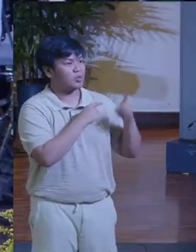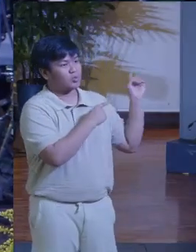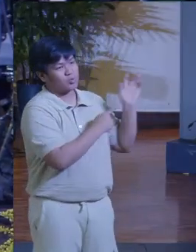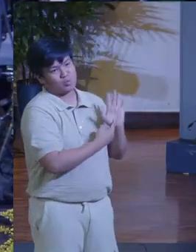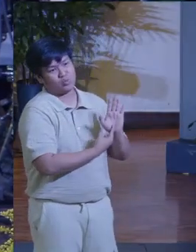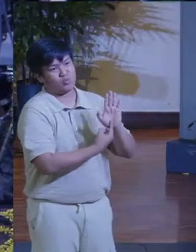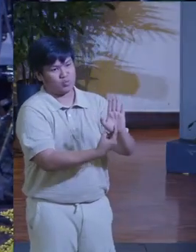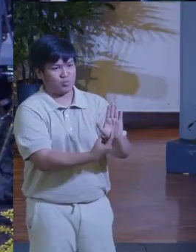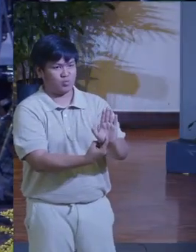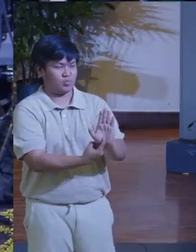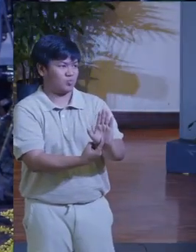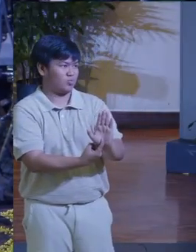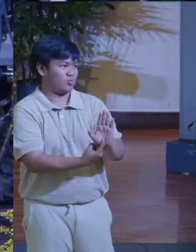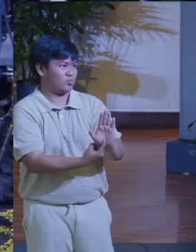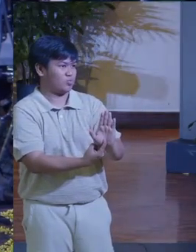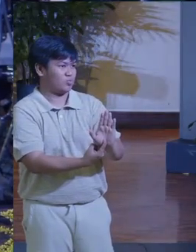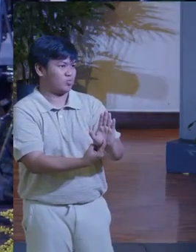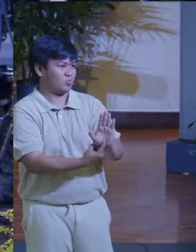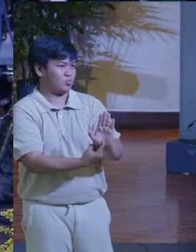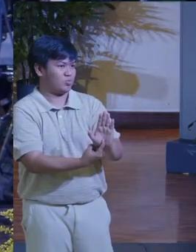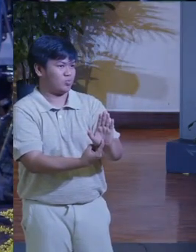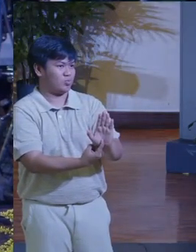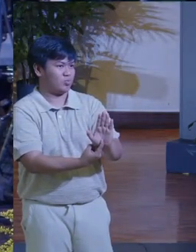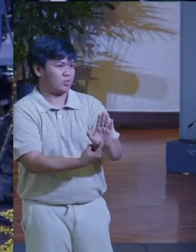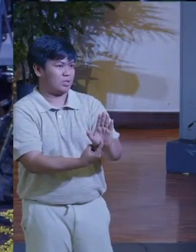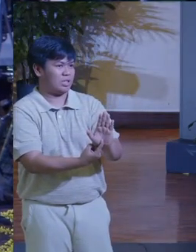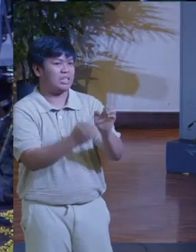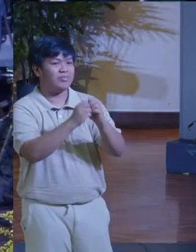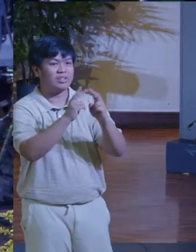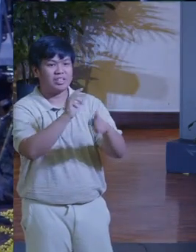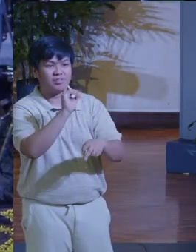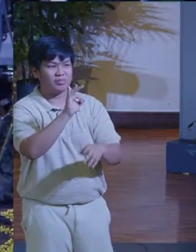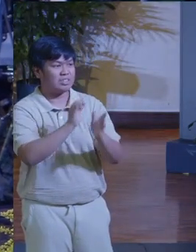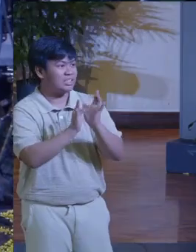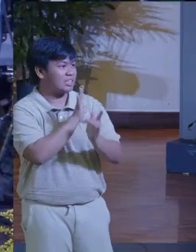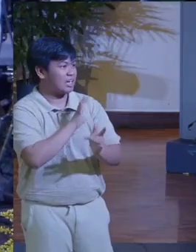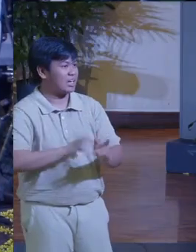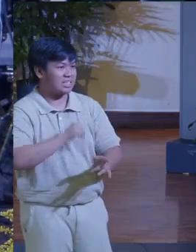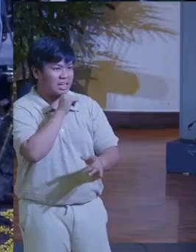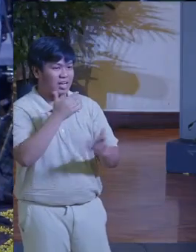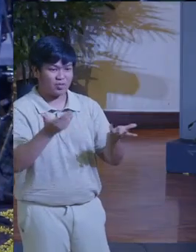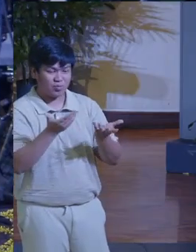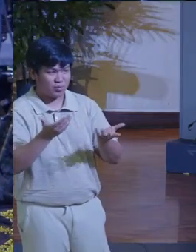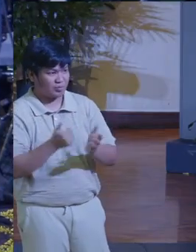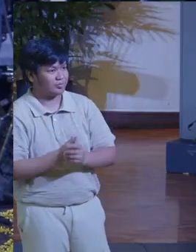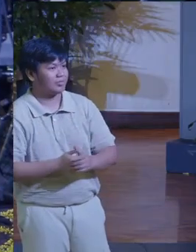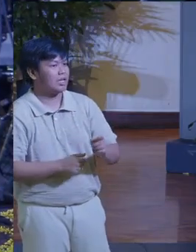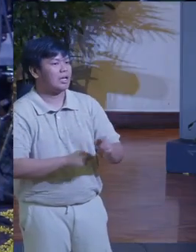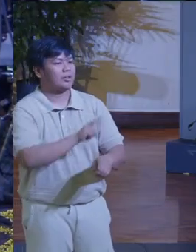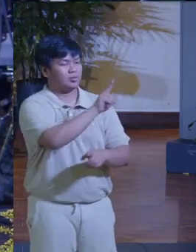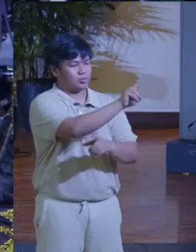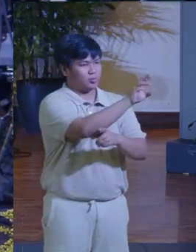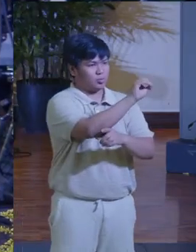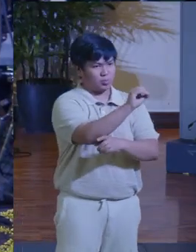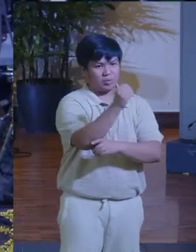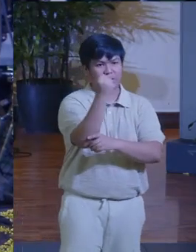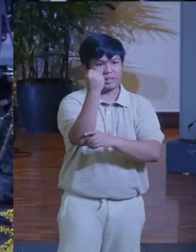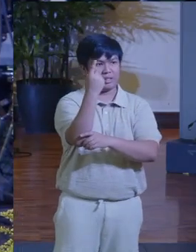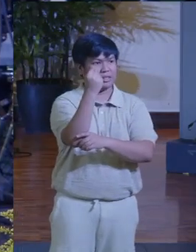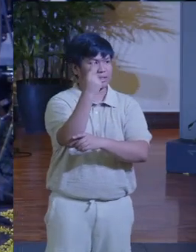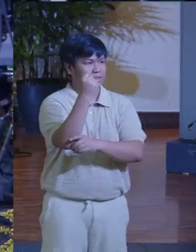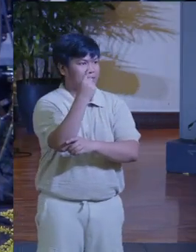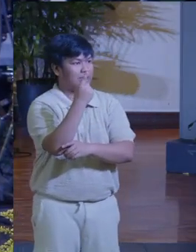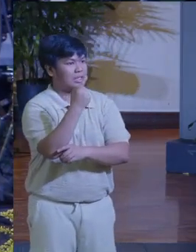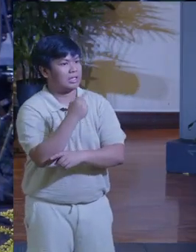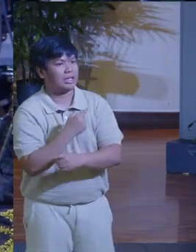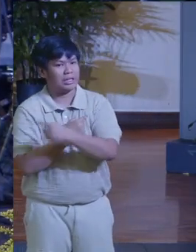nito. Noong 2011 po, ako po'y pinalad